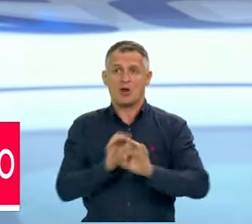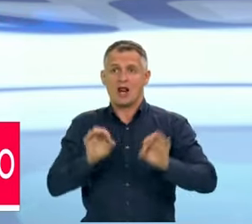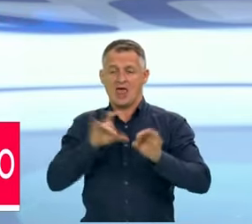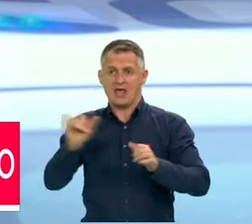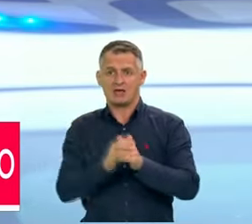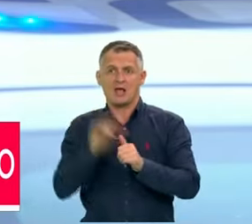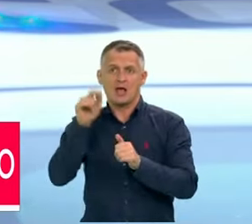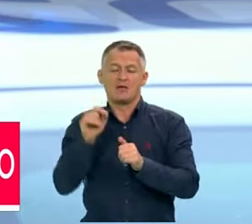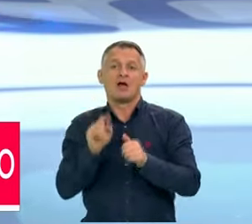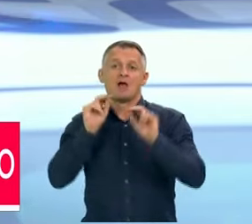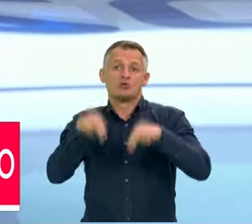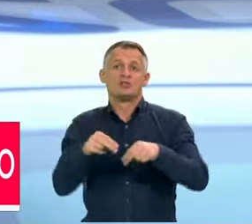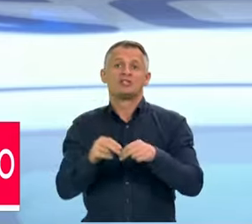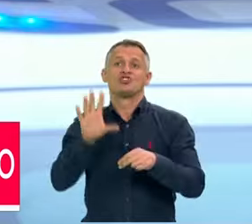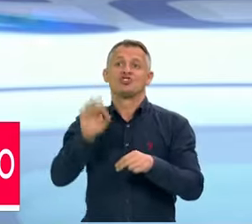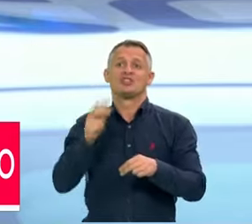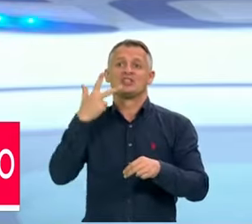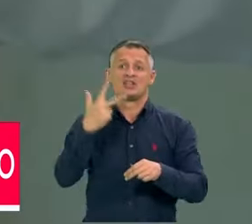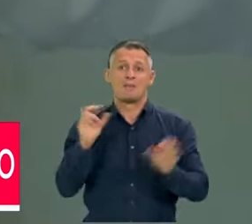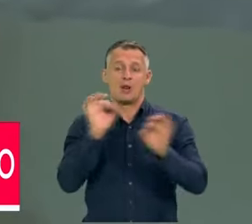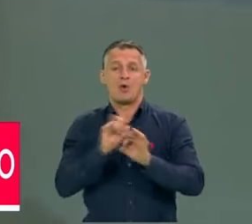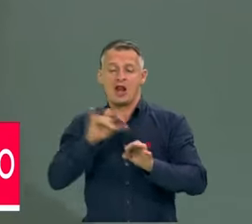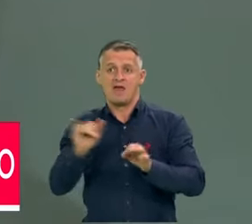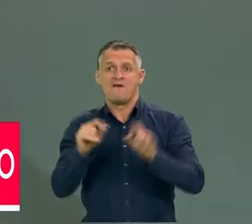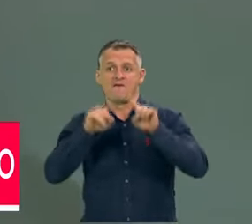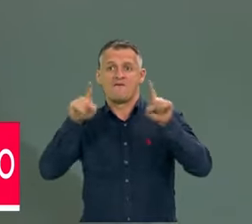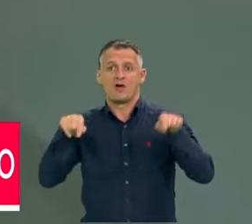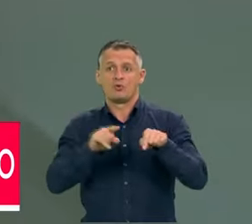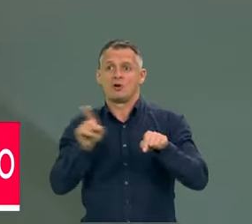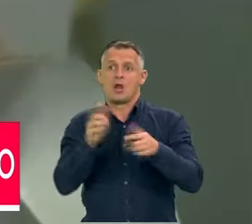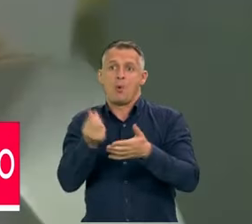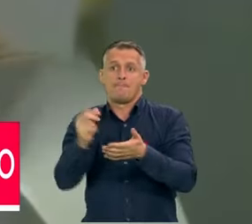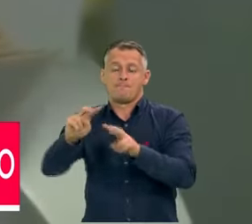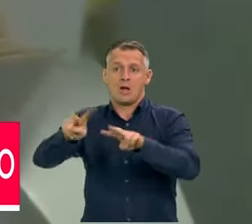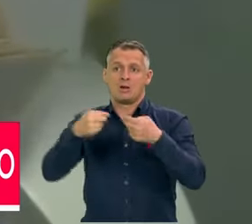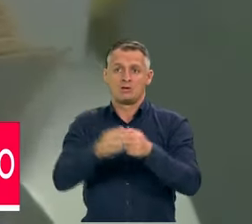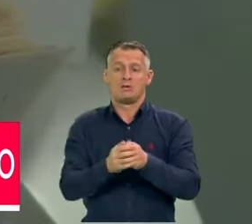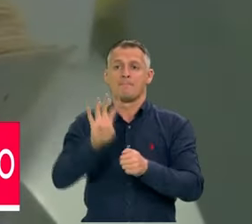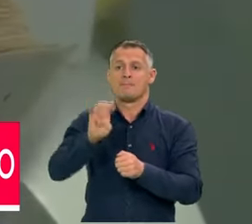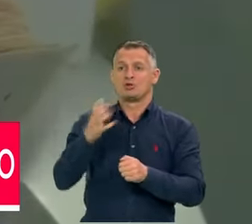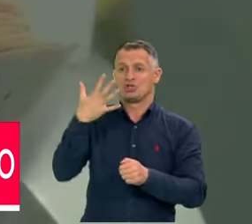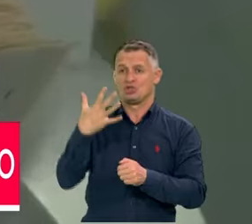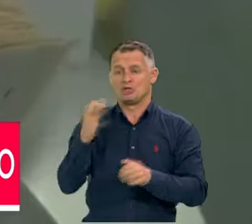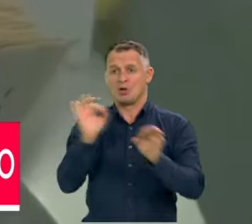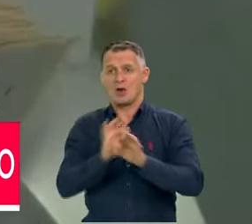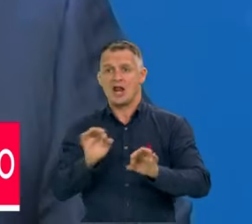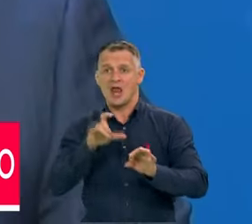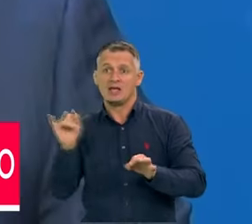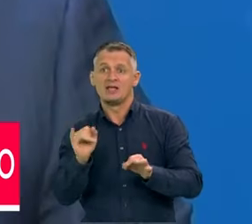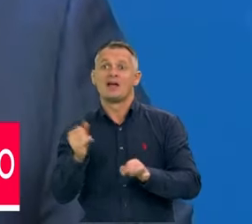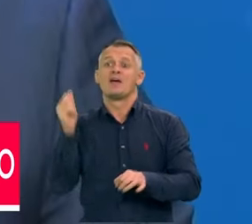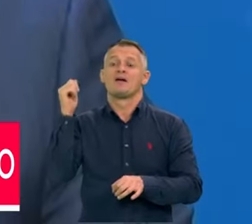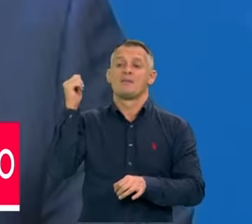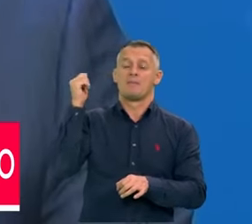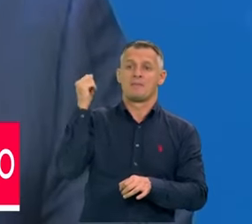valoare de aproximativ 53 de milioane de RON din aceștia 45 de milioane de RON sunt de la trei societăți comerciale am